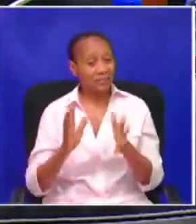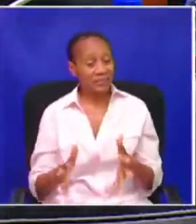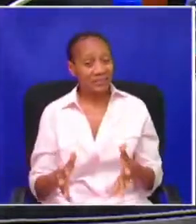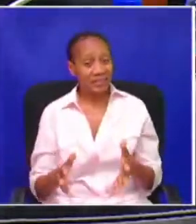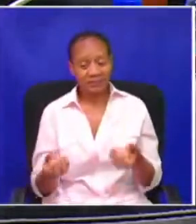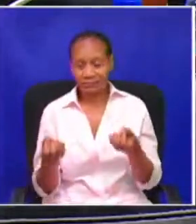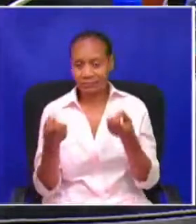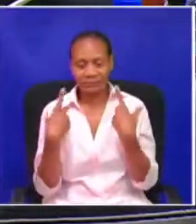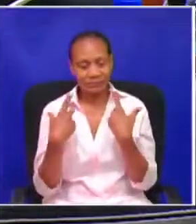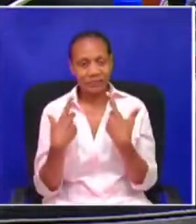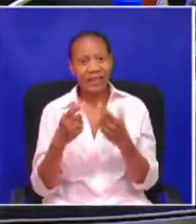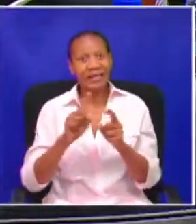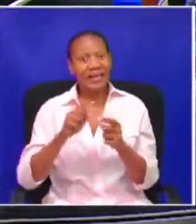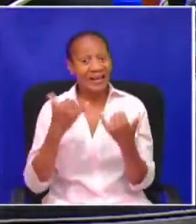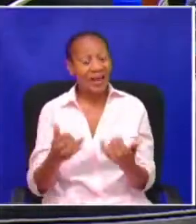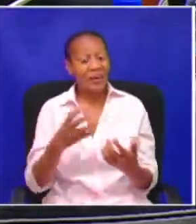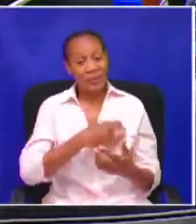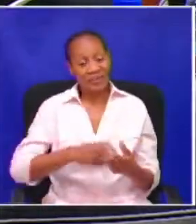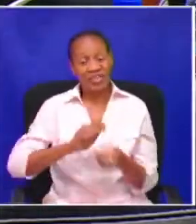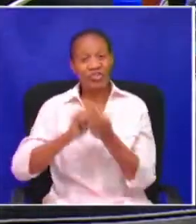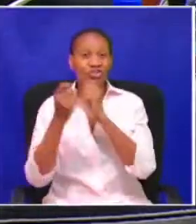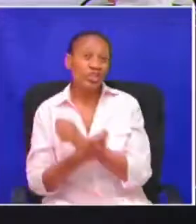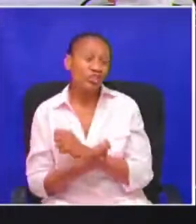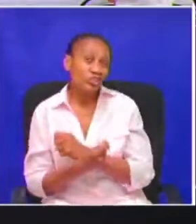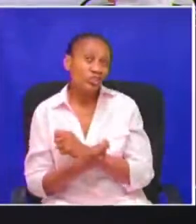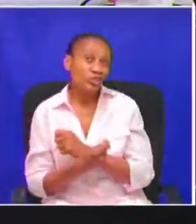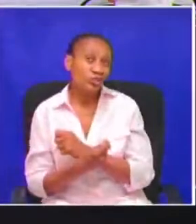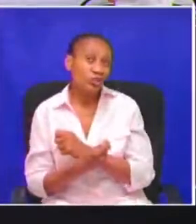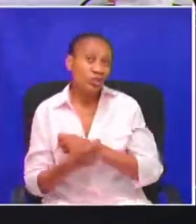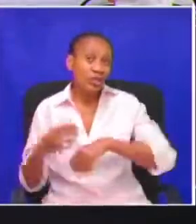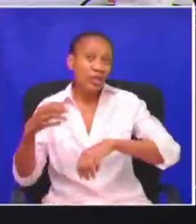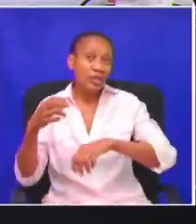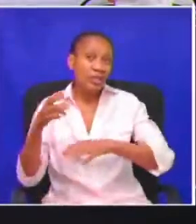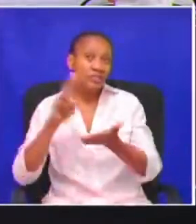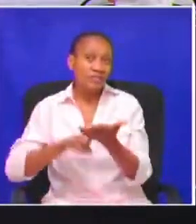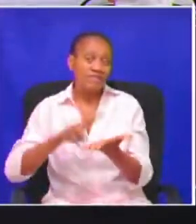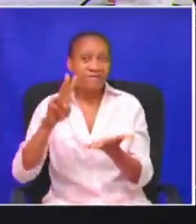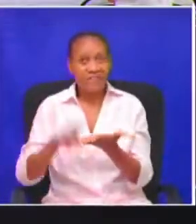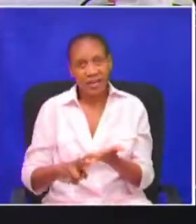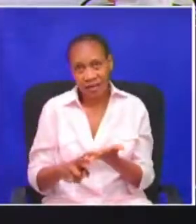Nga tshimo tshenecho reko ita